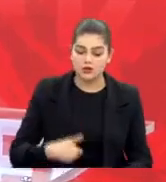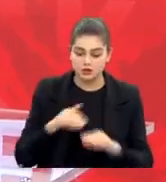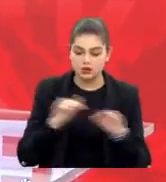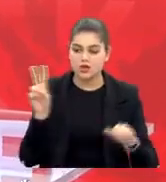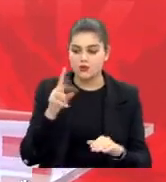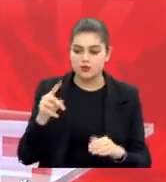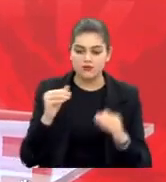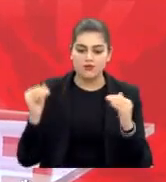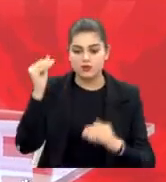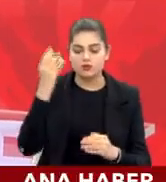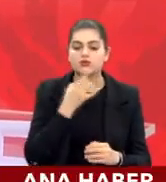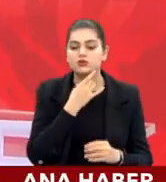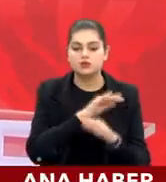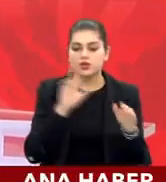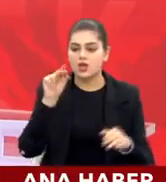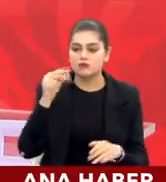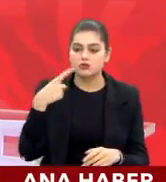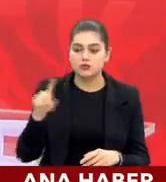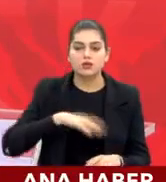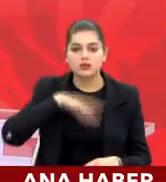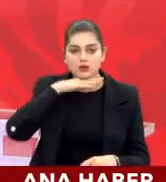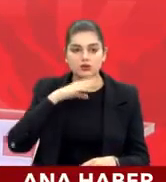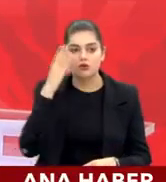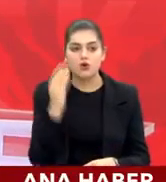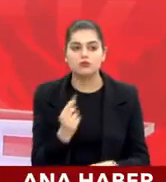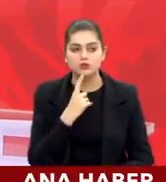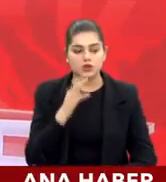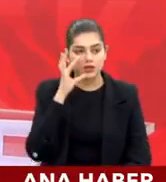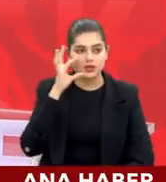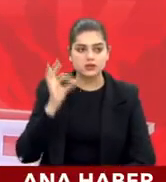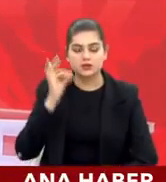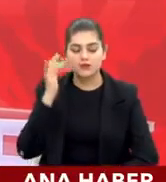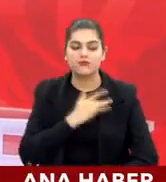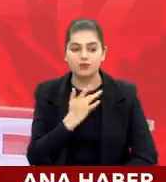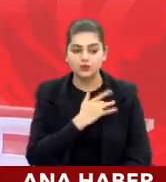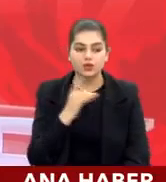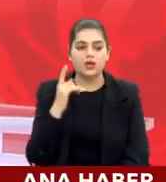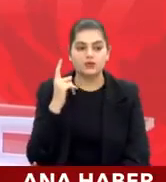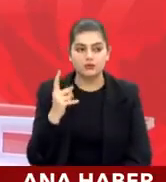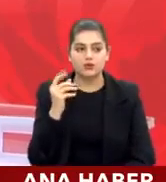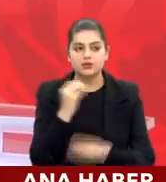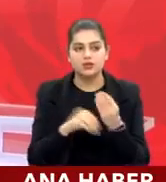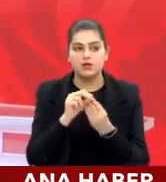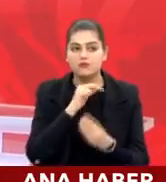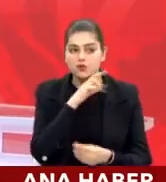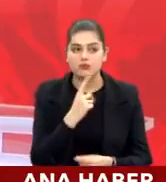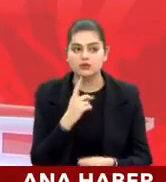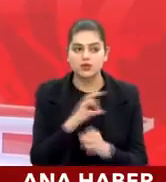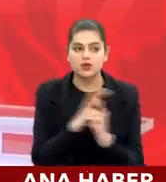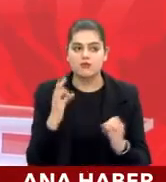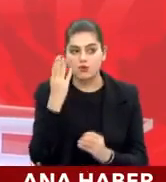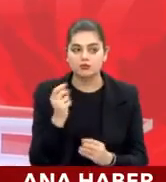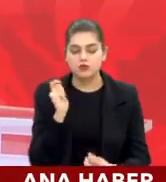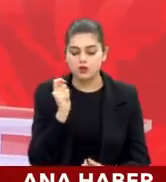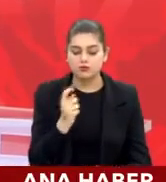sınırı 20.000 geçmiş yoksulluk sınırı 70.000 dayanmış yani insani vicdani bir zam oranında mutabık